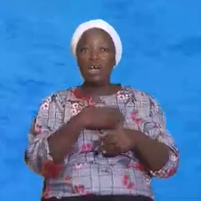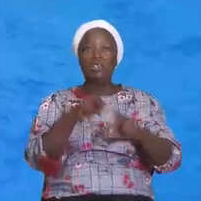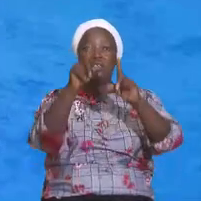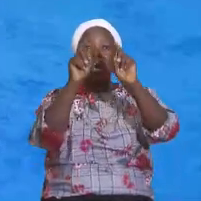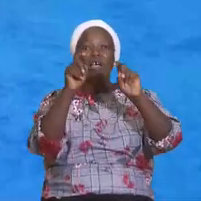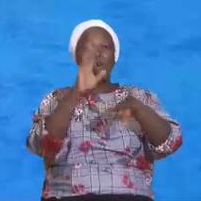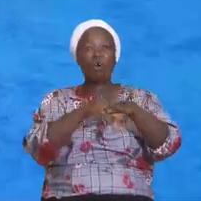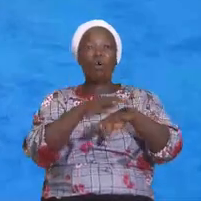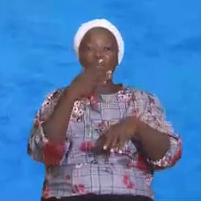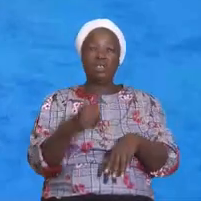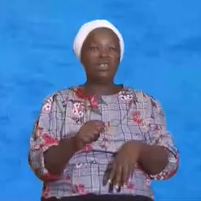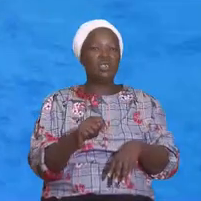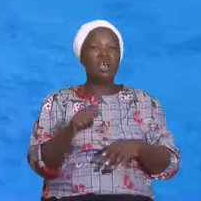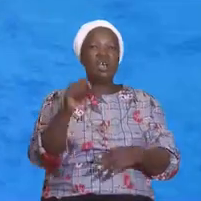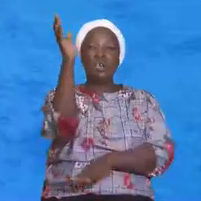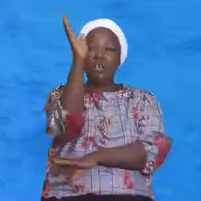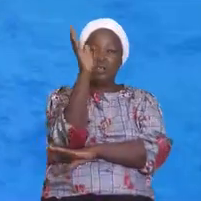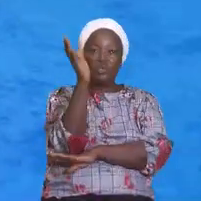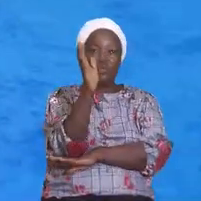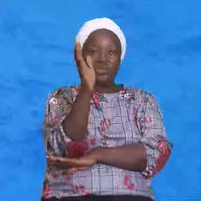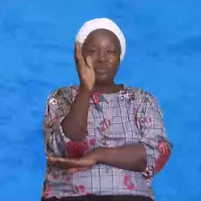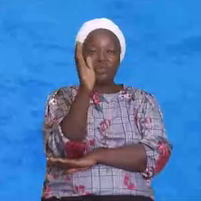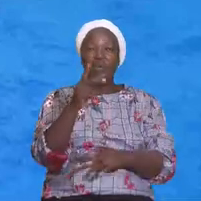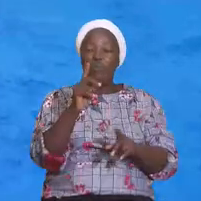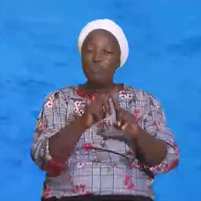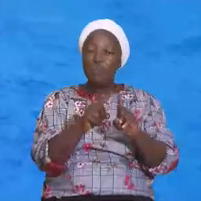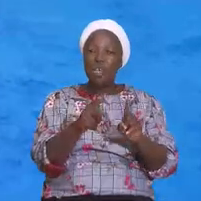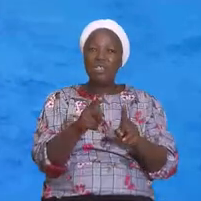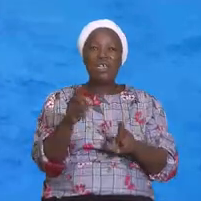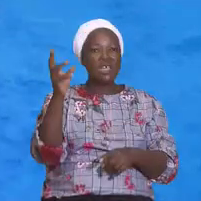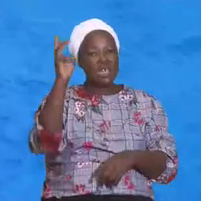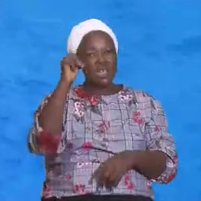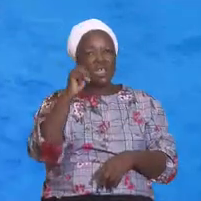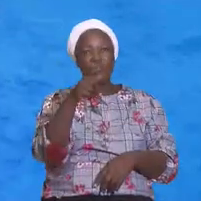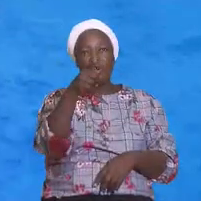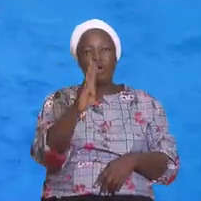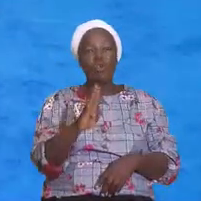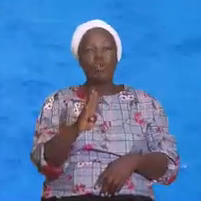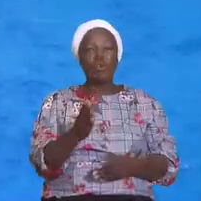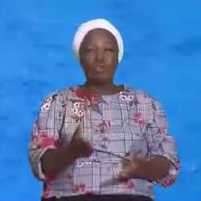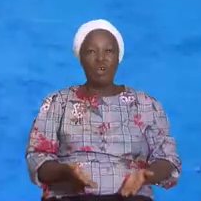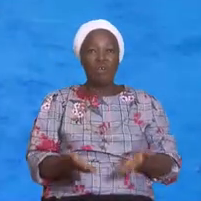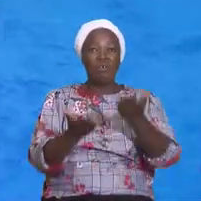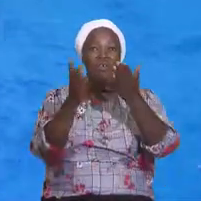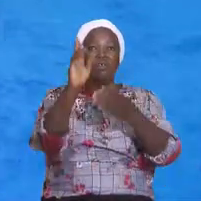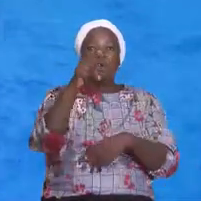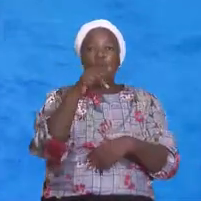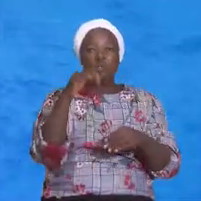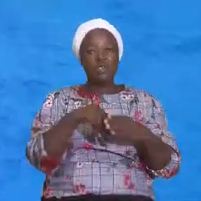Ils l'ont tué en le pendant au bois. Verset 40. Dieu l'a